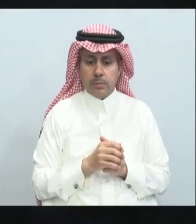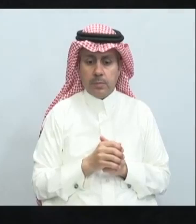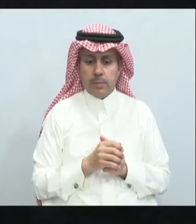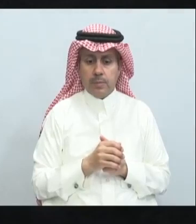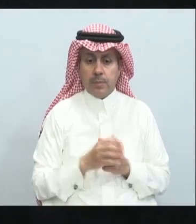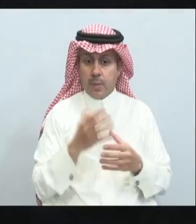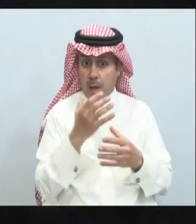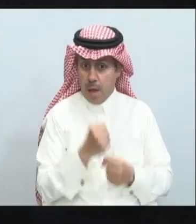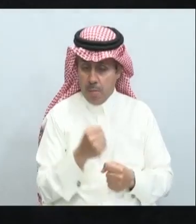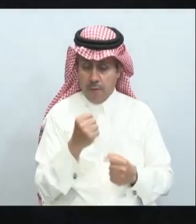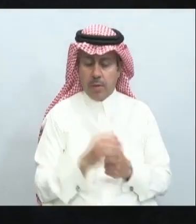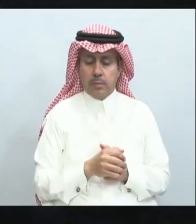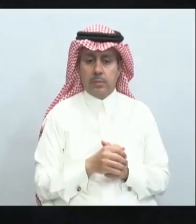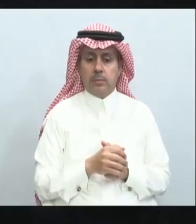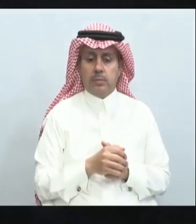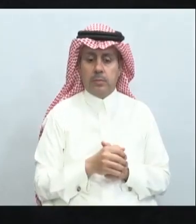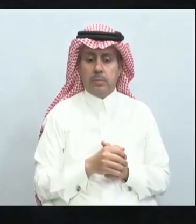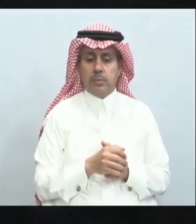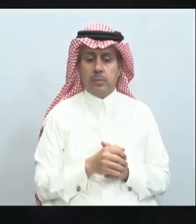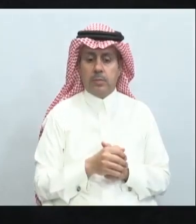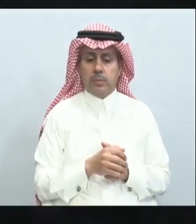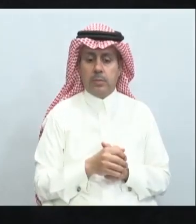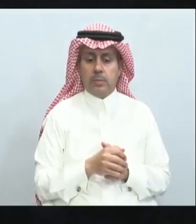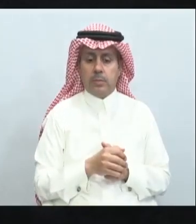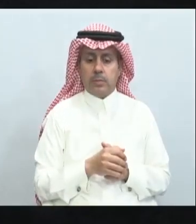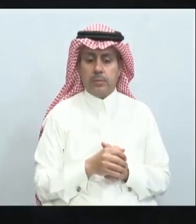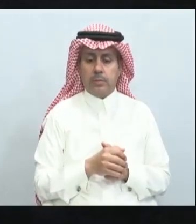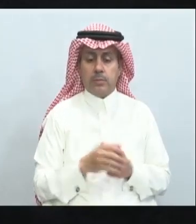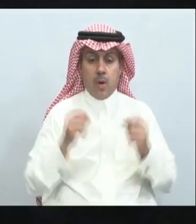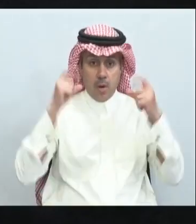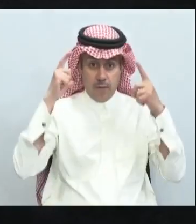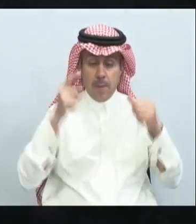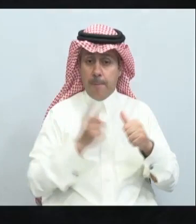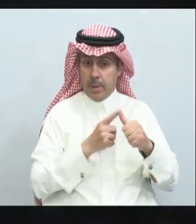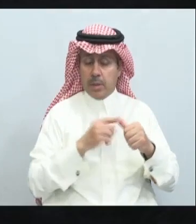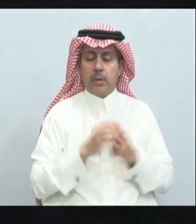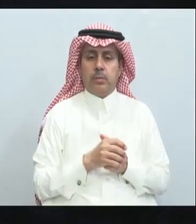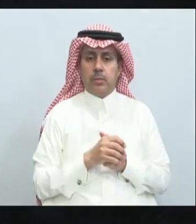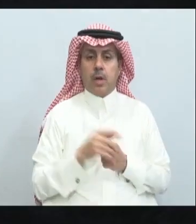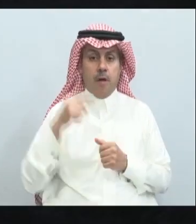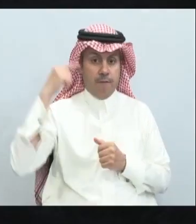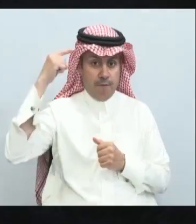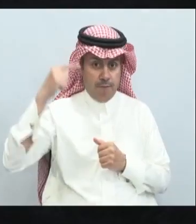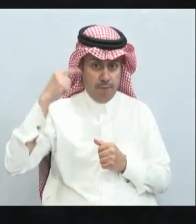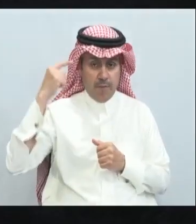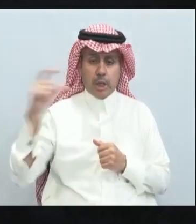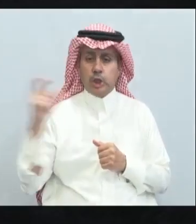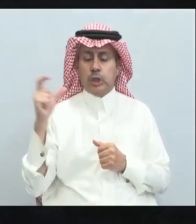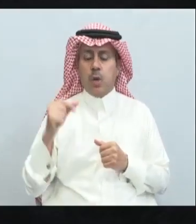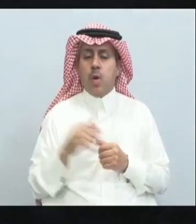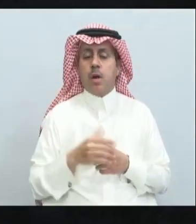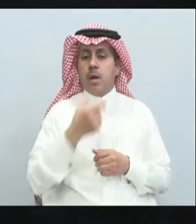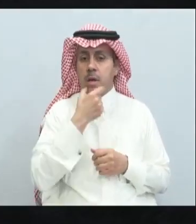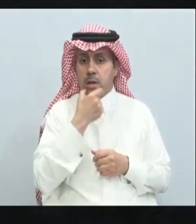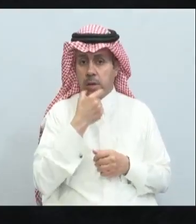الحليب بحيث لا يفسد في هذه البنوك وعرفنا ان منشا هذه الفكره هي الدول الغربيه وانها